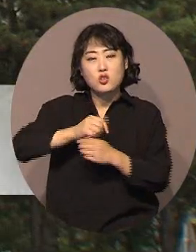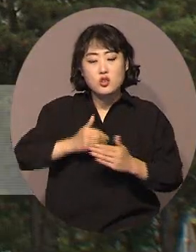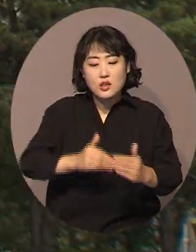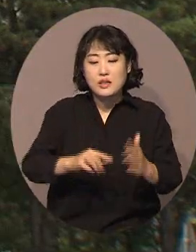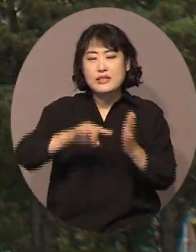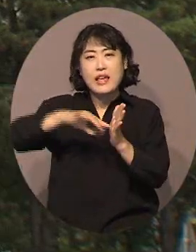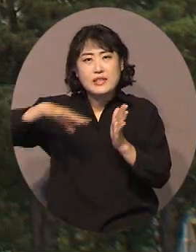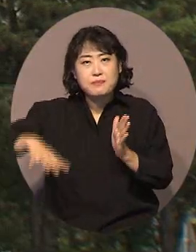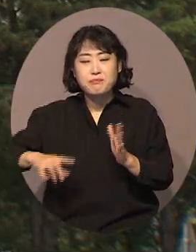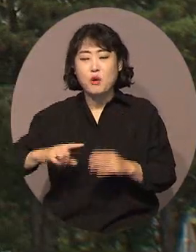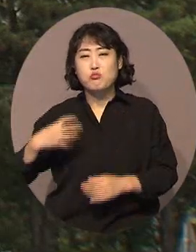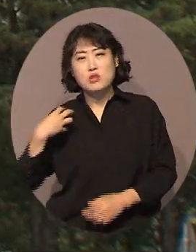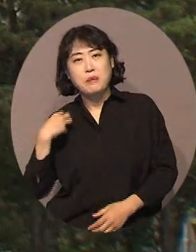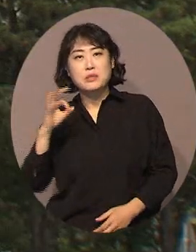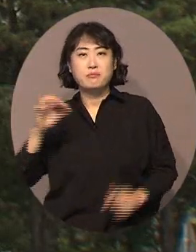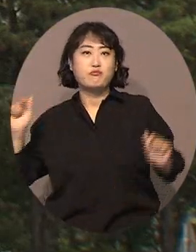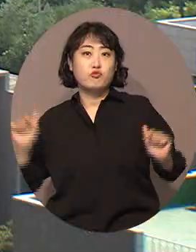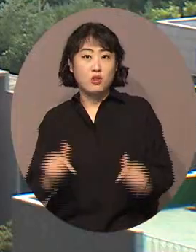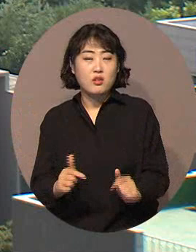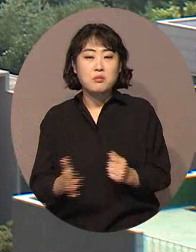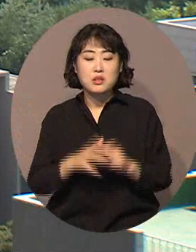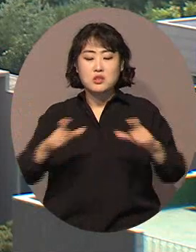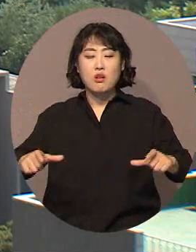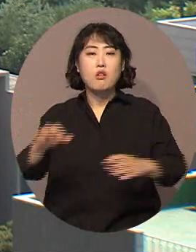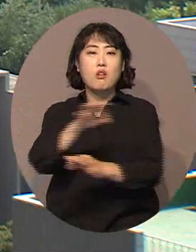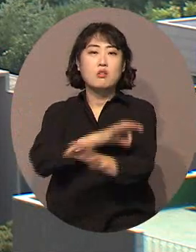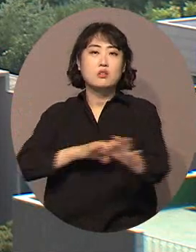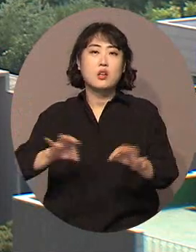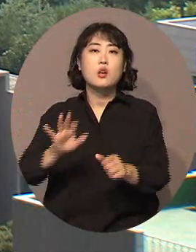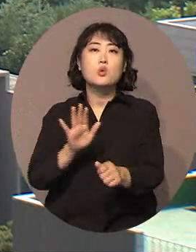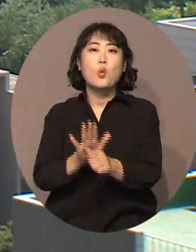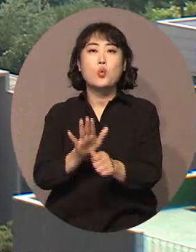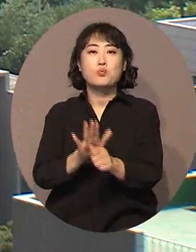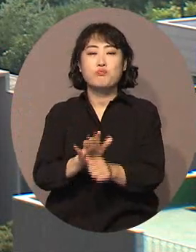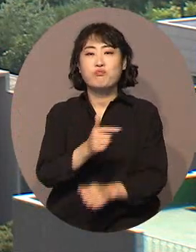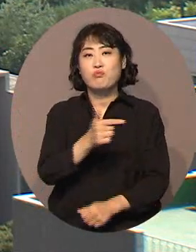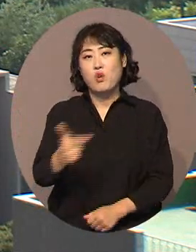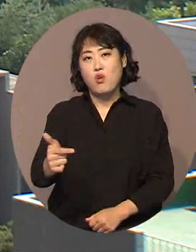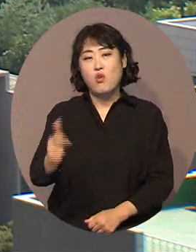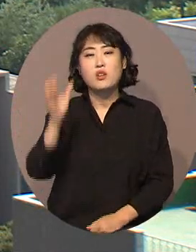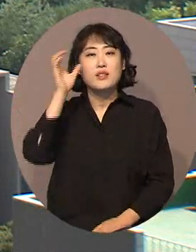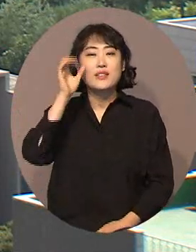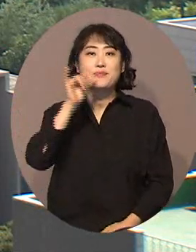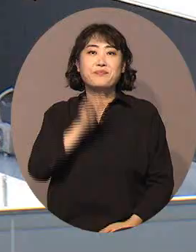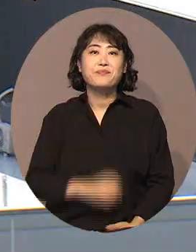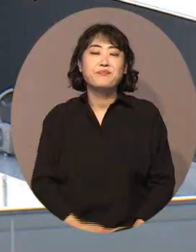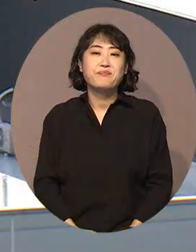각종 세금 부담금 등이 줄어 지역경제에 큰 파급 효과가 기대됩니다